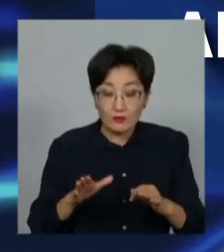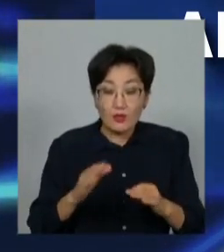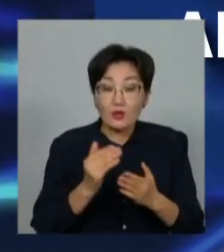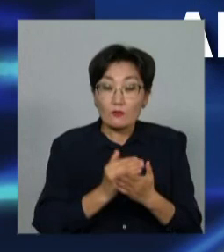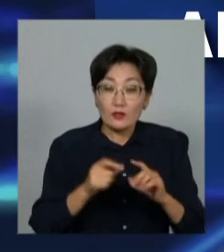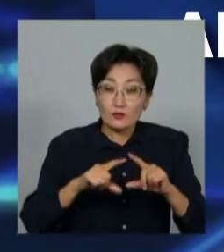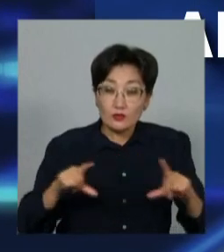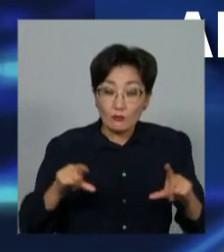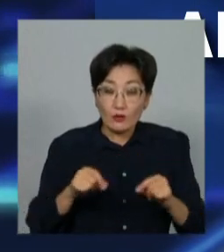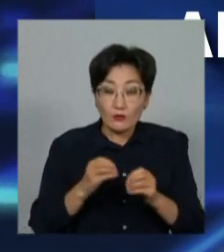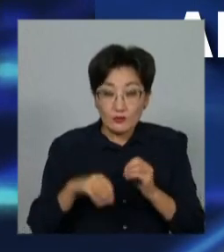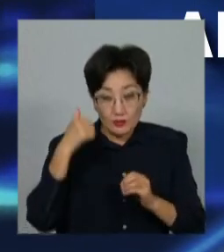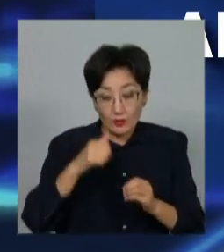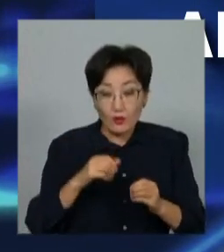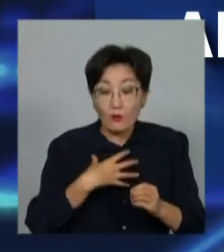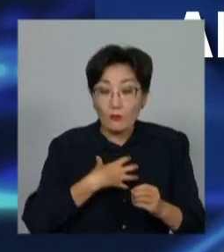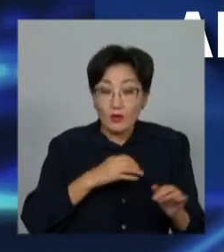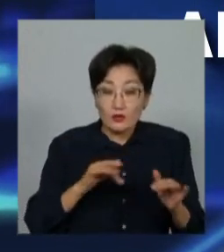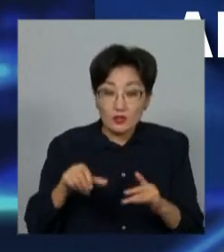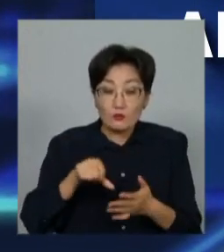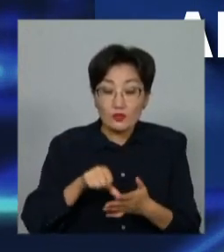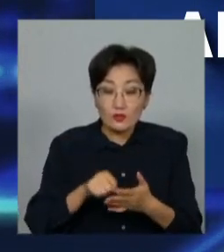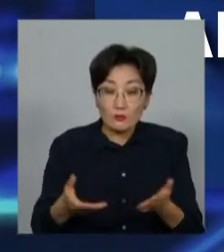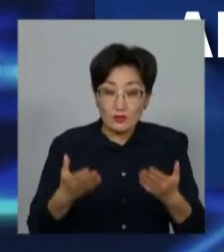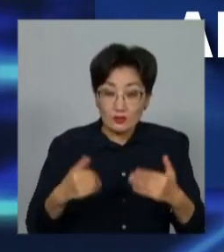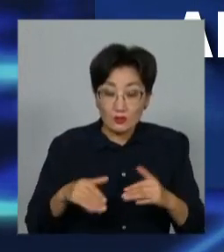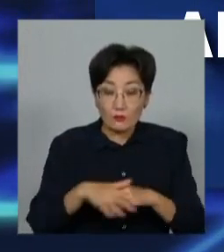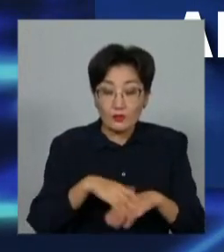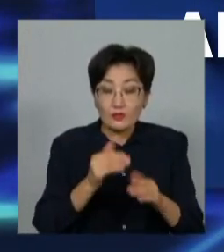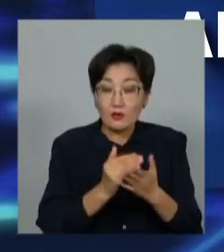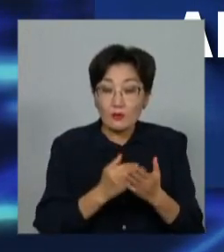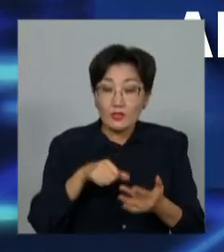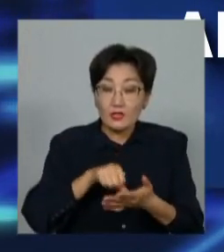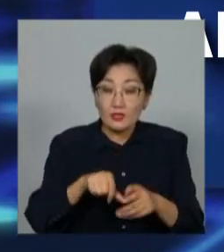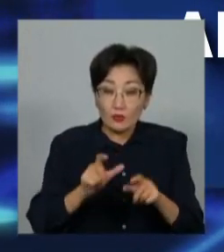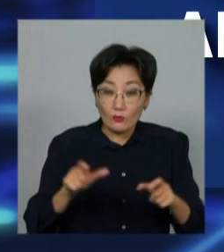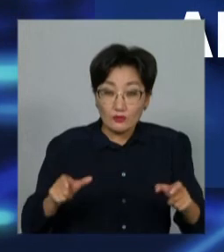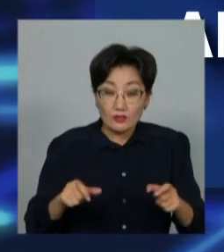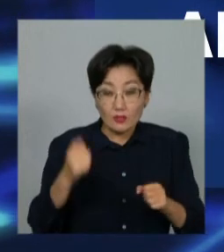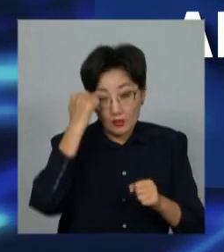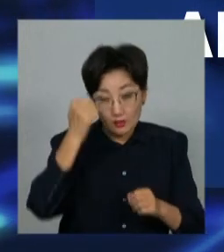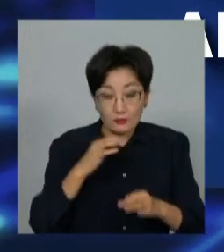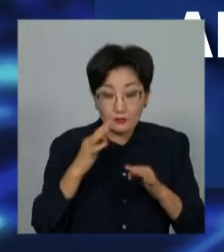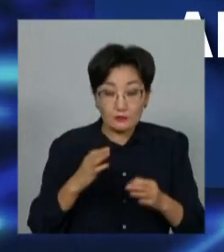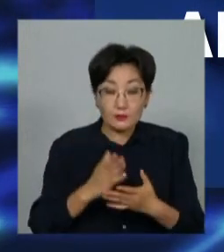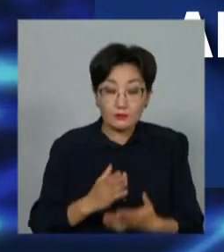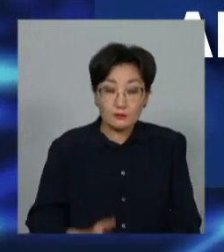статистика бюросы 10 жылдықтың маңызды шарасына атсалысуға шақыра отырып, халық санағына қатысқан азаматтарға алғыс айтып отыр.